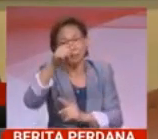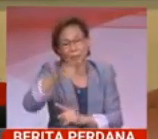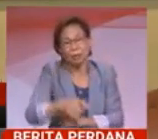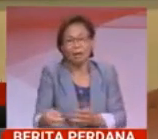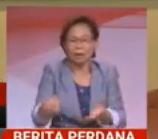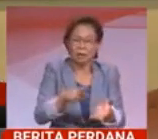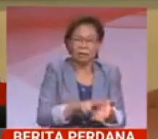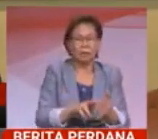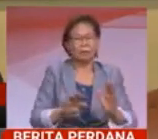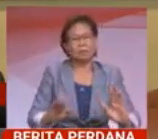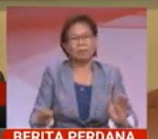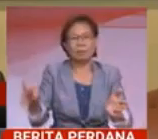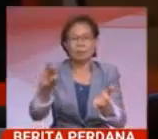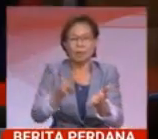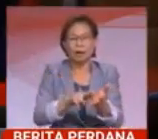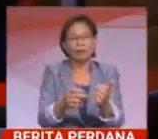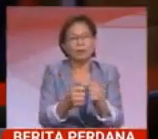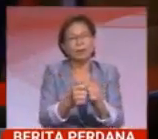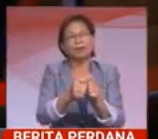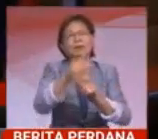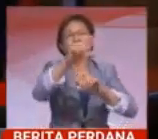hanya daftar je nanti dengan Bandar Raya.